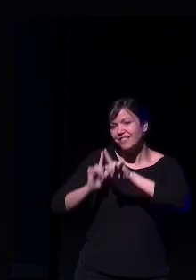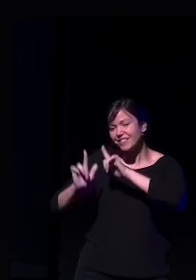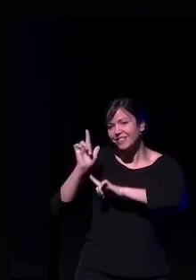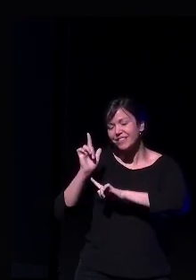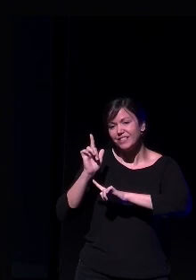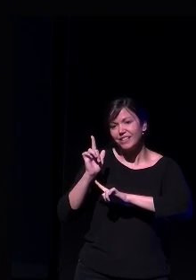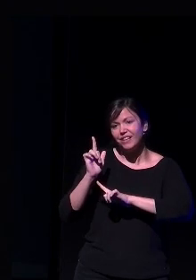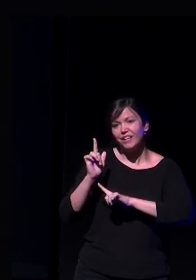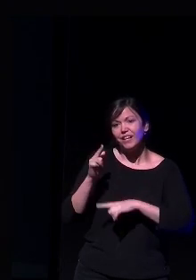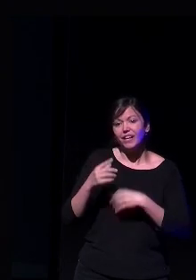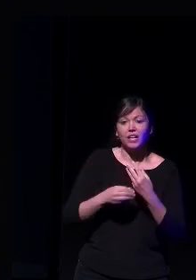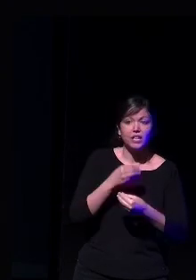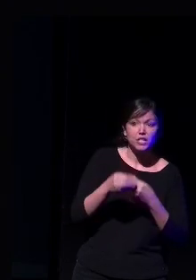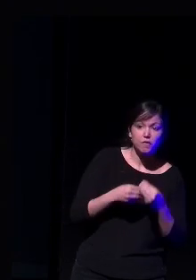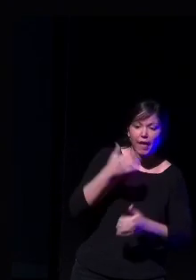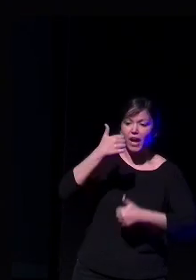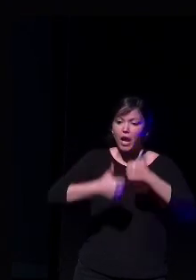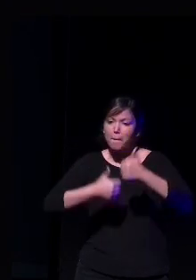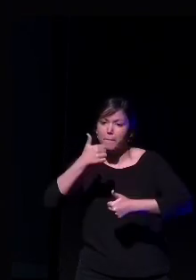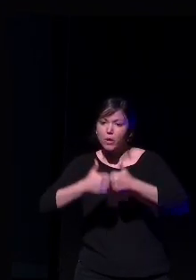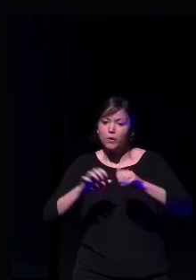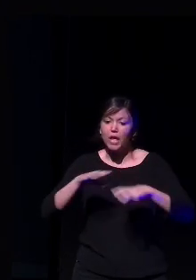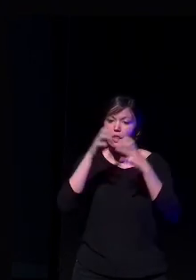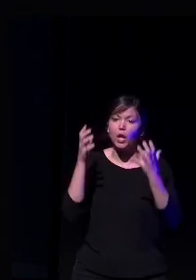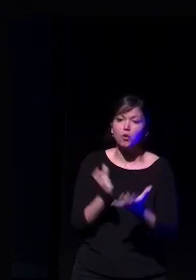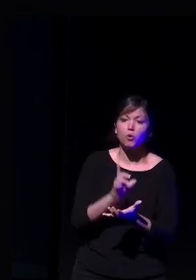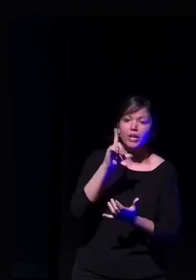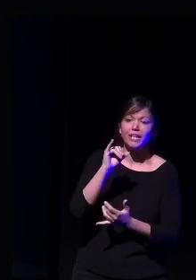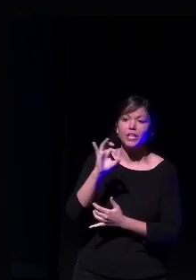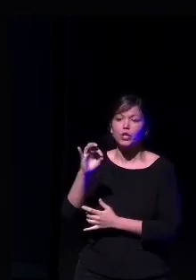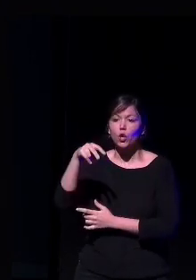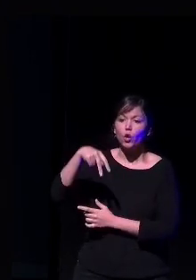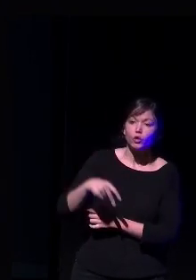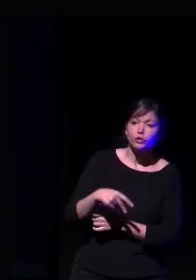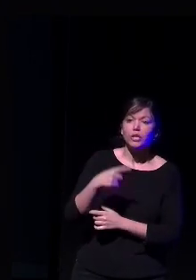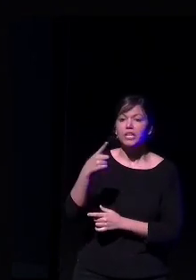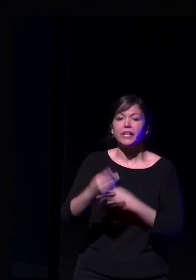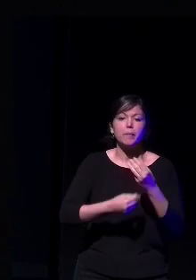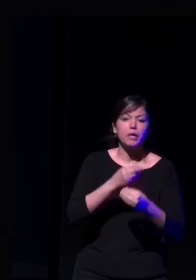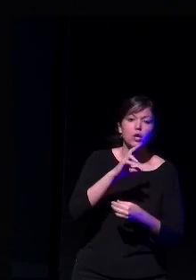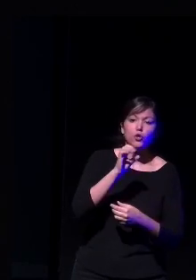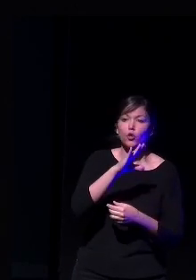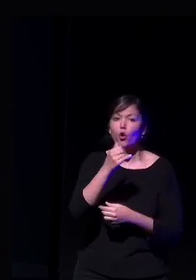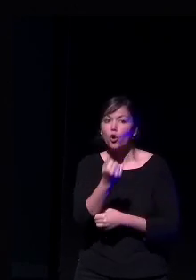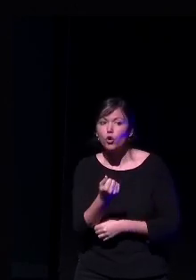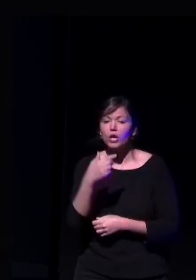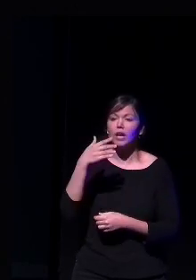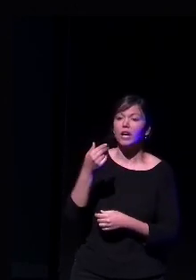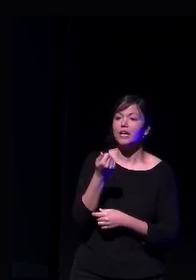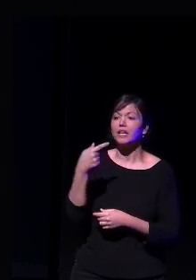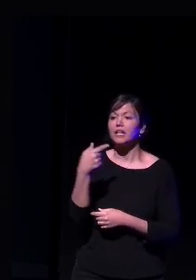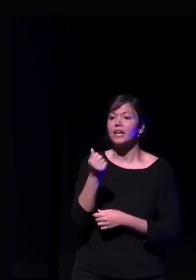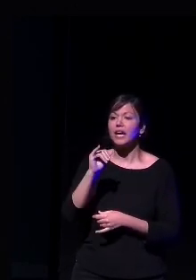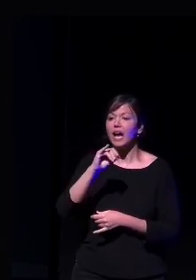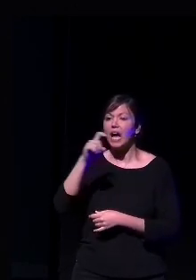En aquell moment es feia el Campionat del Món de cuiners a Lyon. Hi havia el Joan Roca, el Carles Gaig, el Rafael